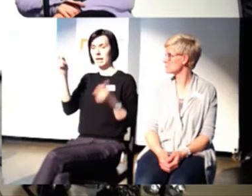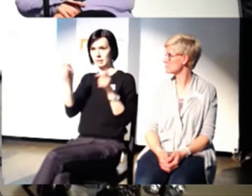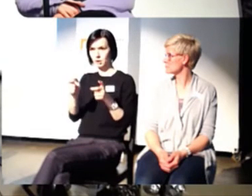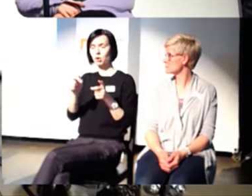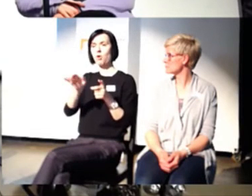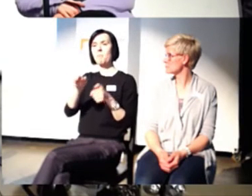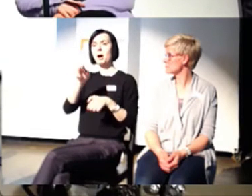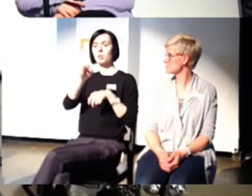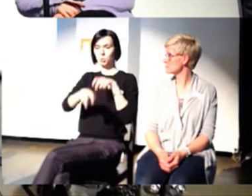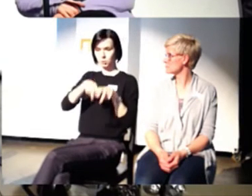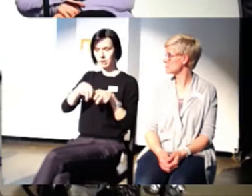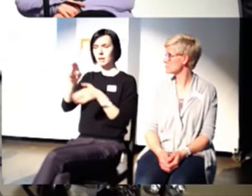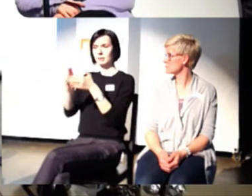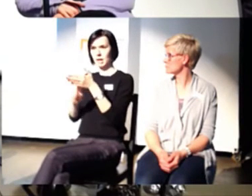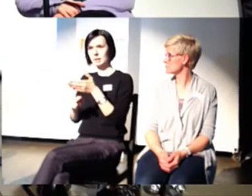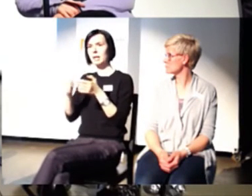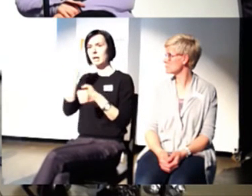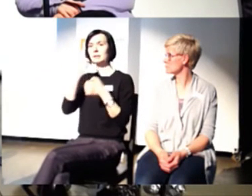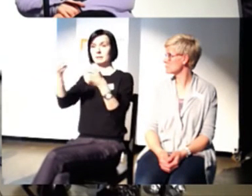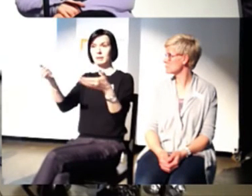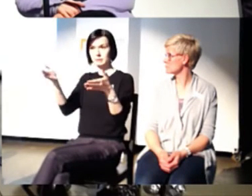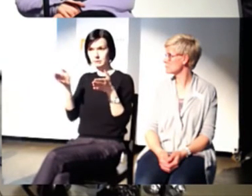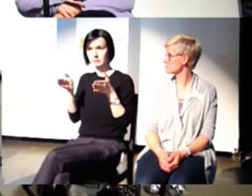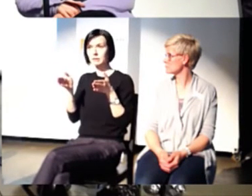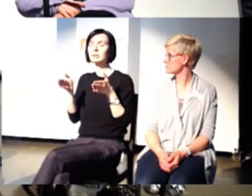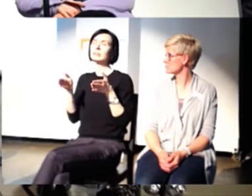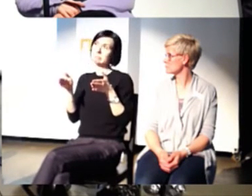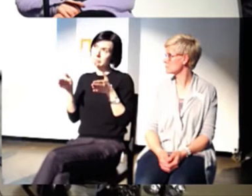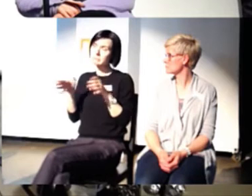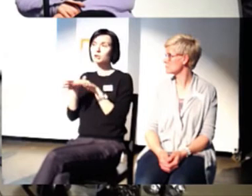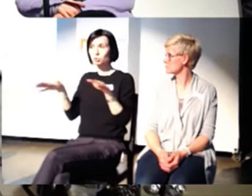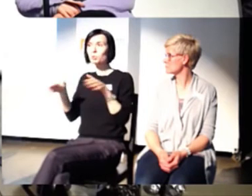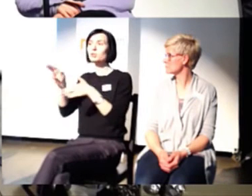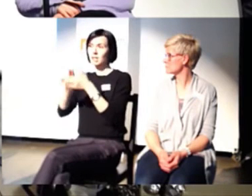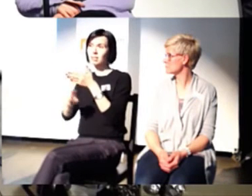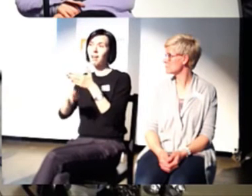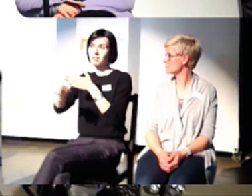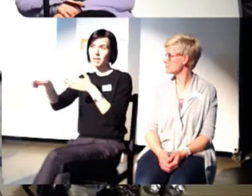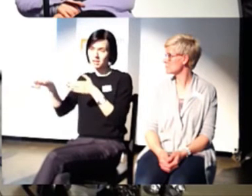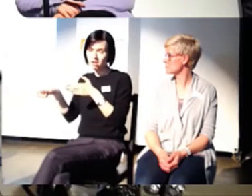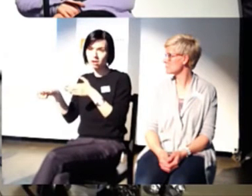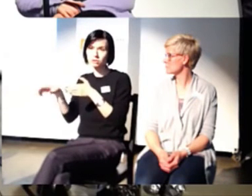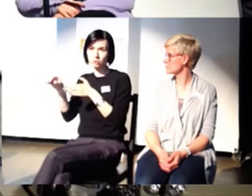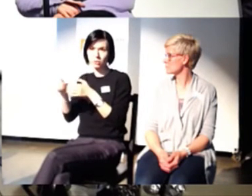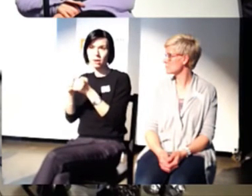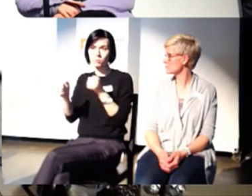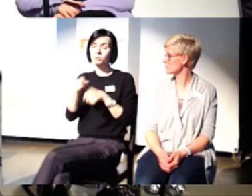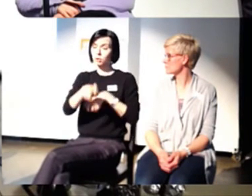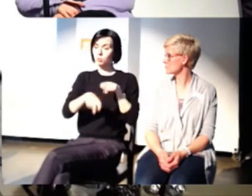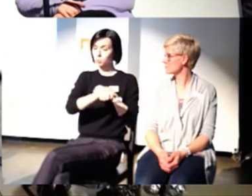tutkijaresidenssi. Eniten me on kyllä siellä tavanneet taiteilijoita, mutta tosiaan tutkijat on yhtä